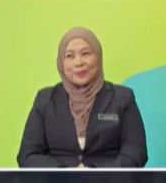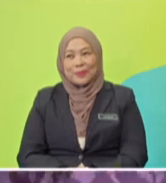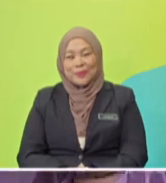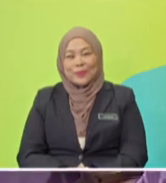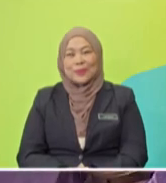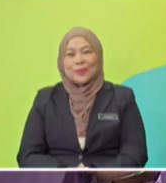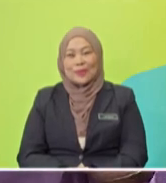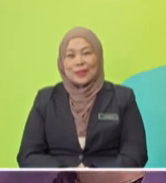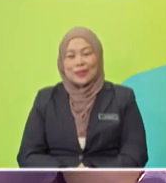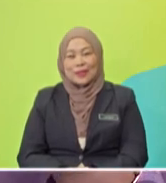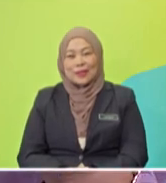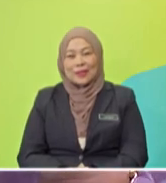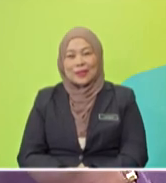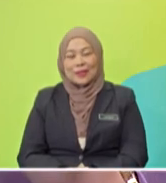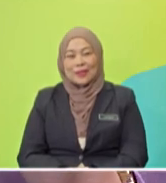ada